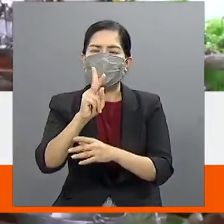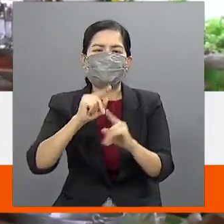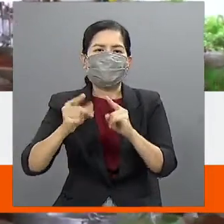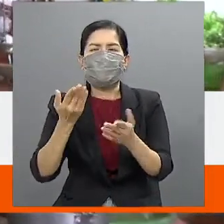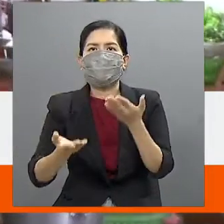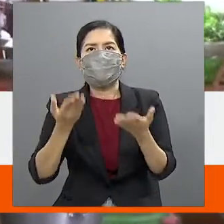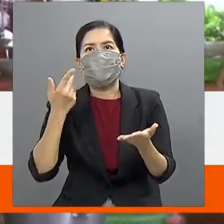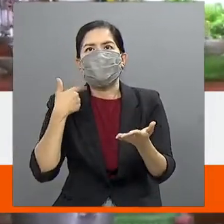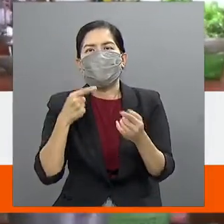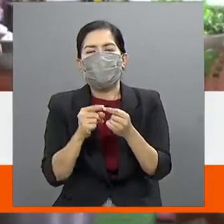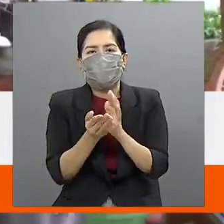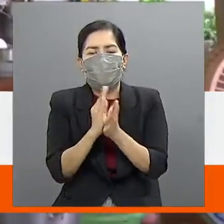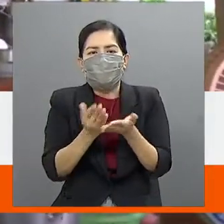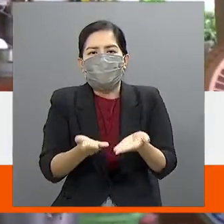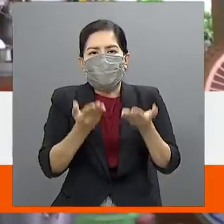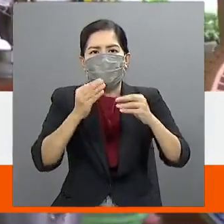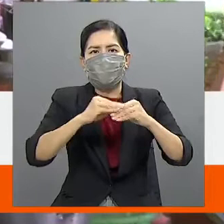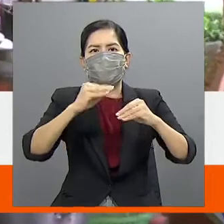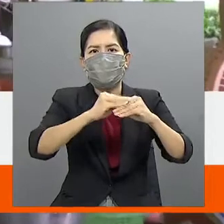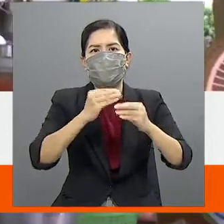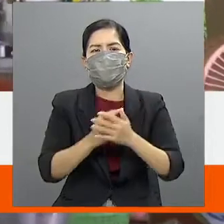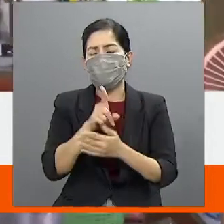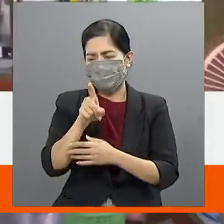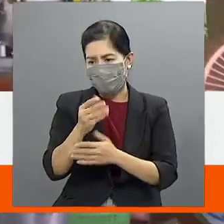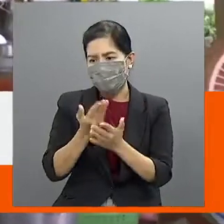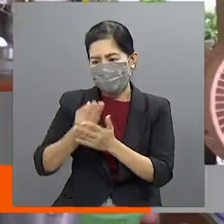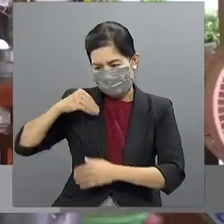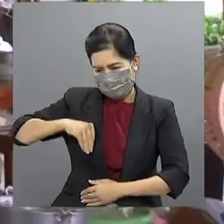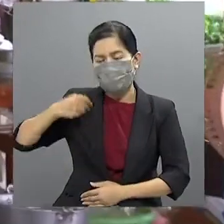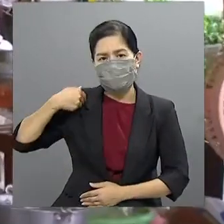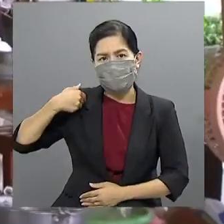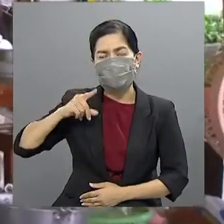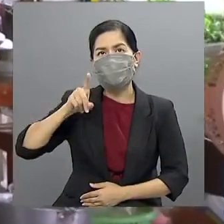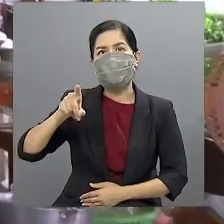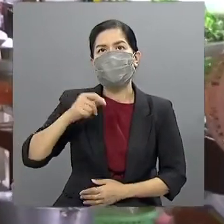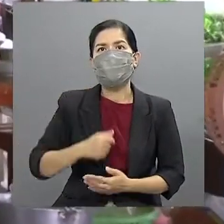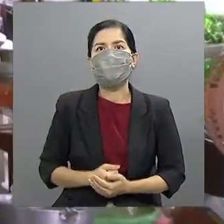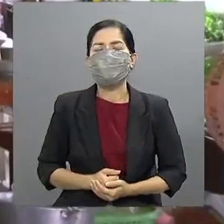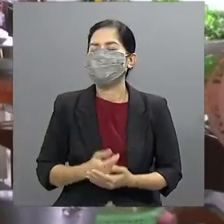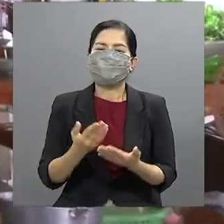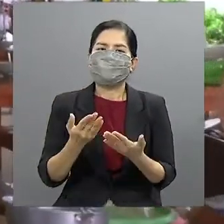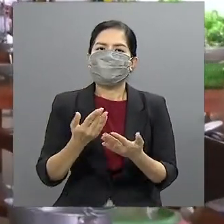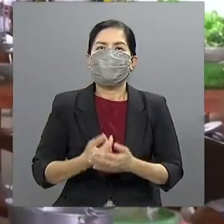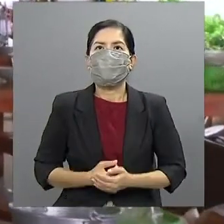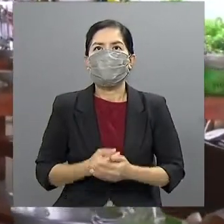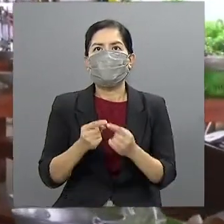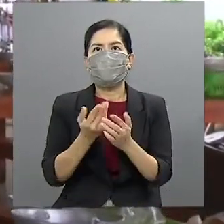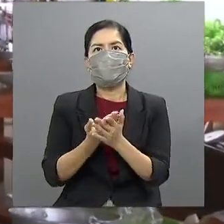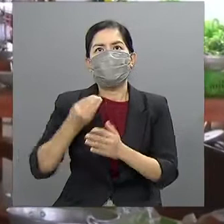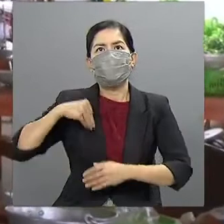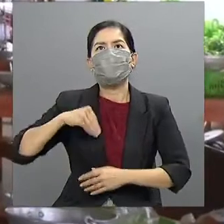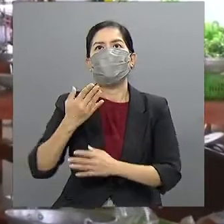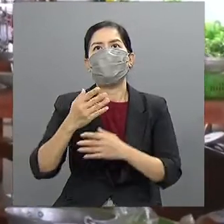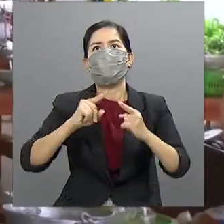นี่ย แล้วมันได้กำไรเหรอในเมื่อเราขาย10บาท ก็ตึงสุดๆเลยแต่บ้านเช่าไม่ได้เช่าไงบ้านตัวเ